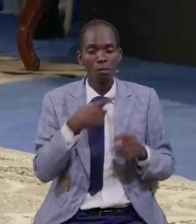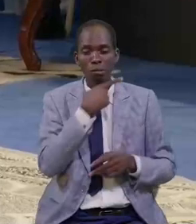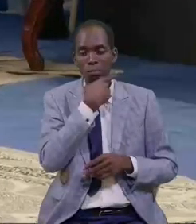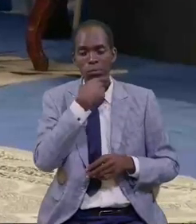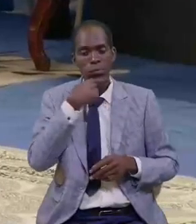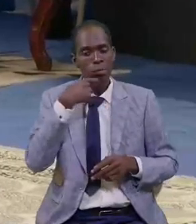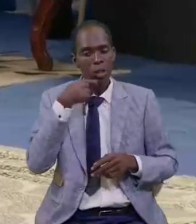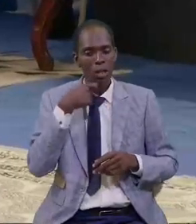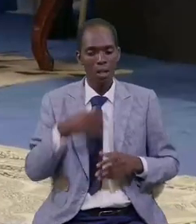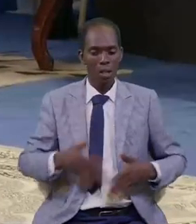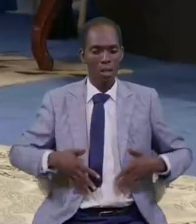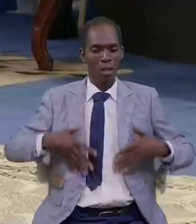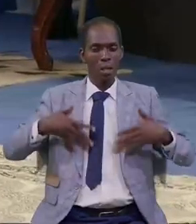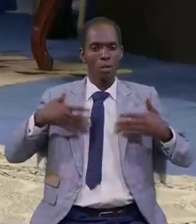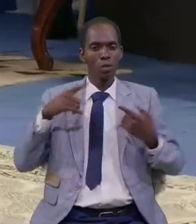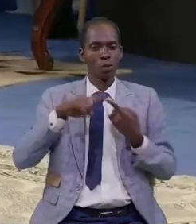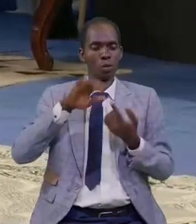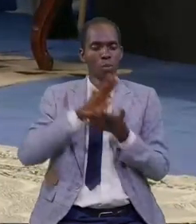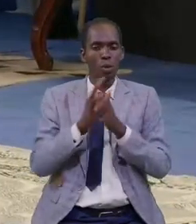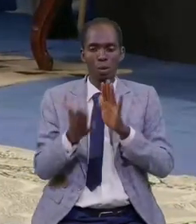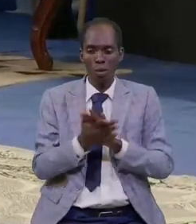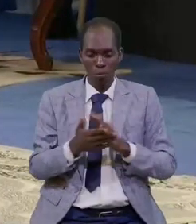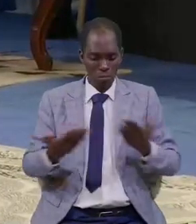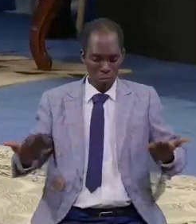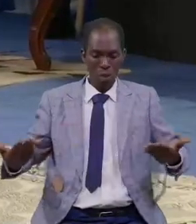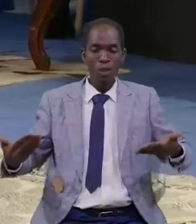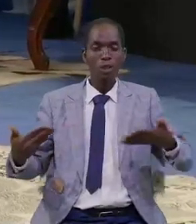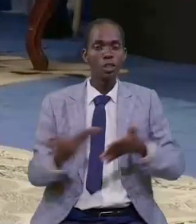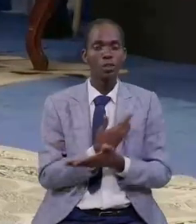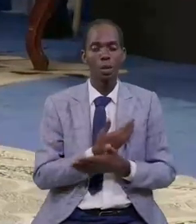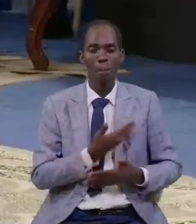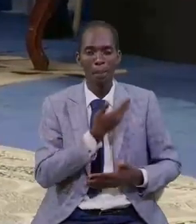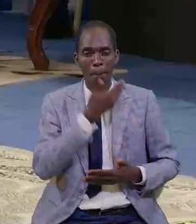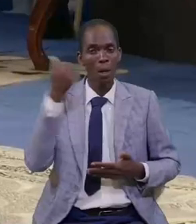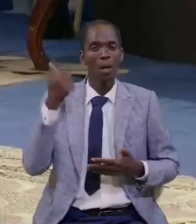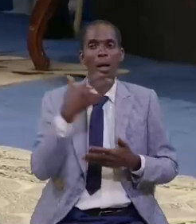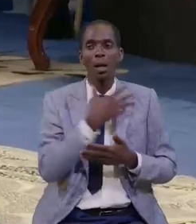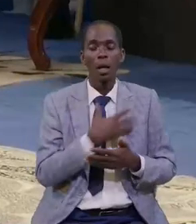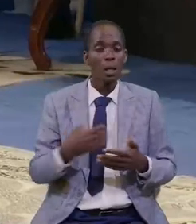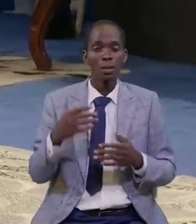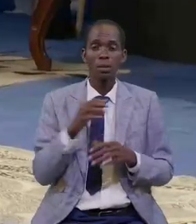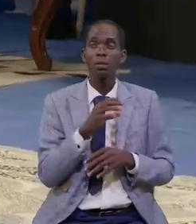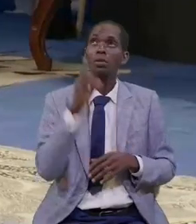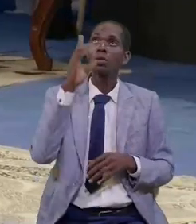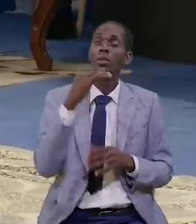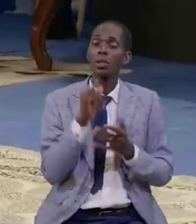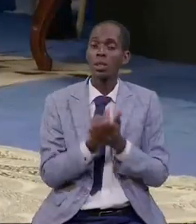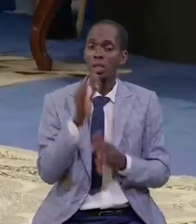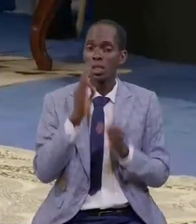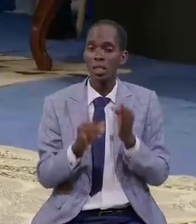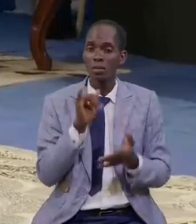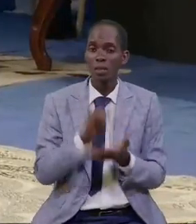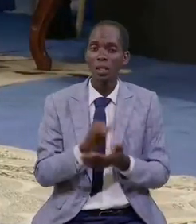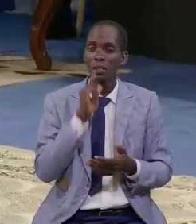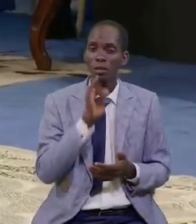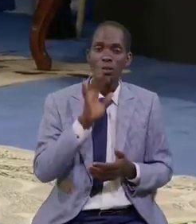les VI sèche à être à retrouver la vitalité si c'est là ta soif si c'est là ton